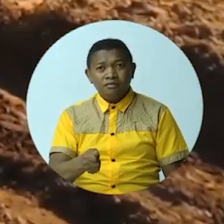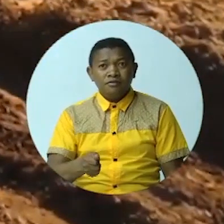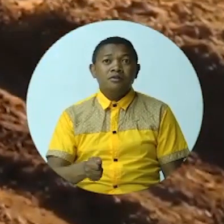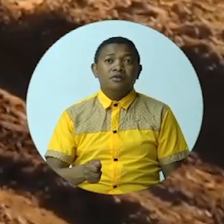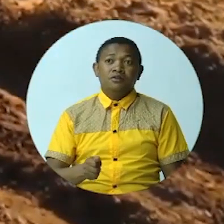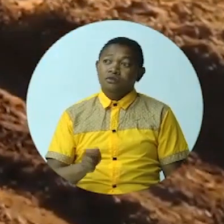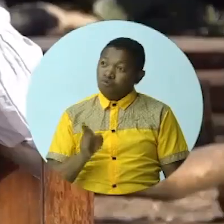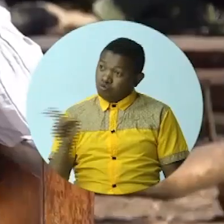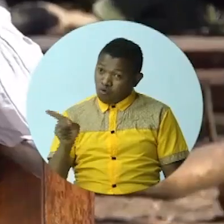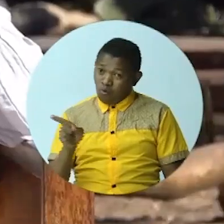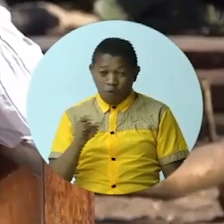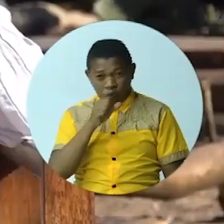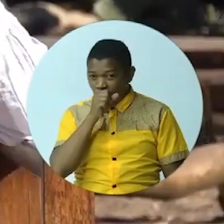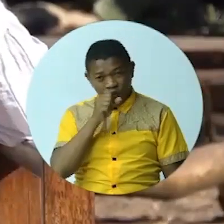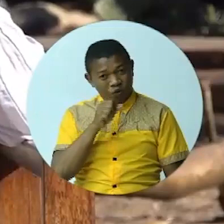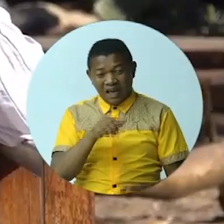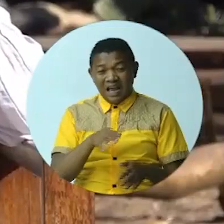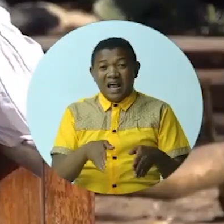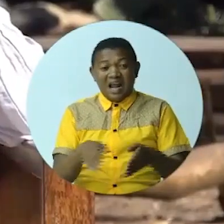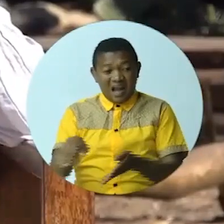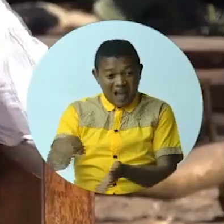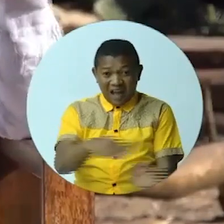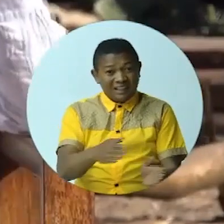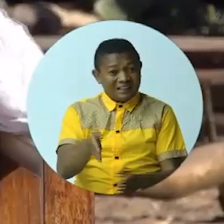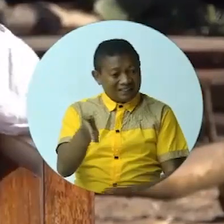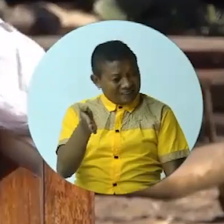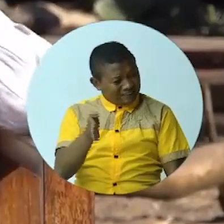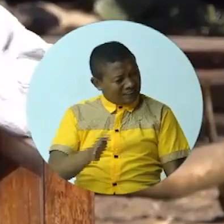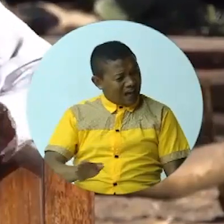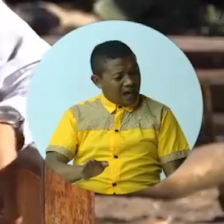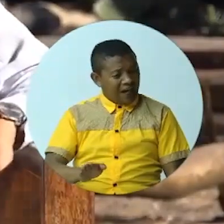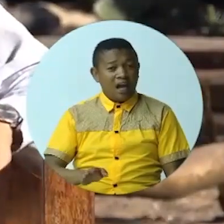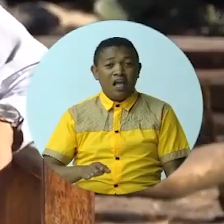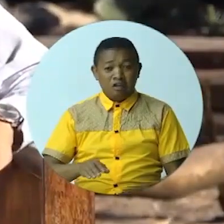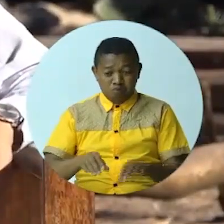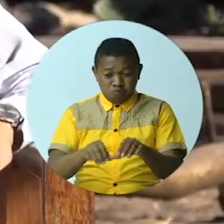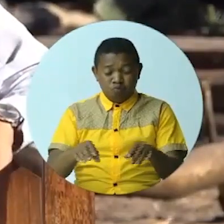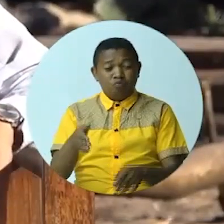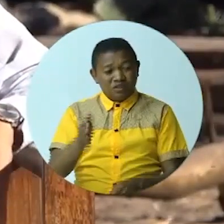1974 noa goudronné iny rn13 iny zany hoe tamin'nyzateraka